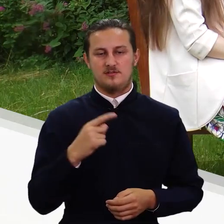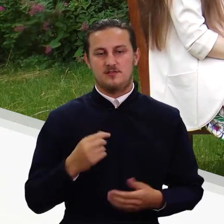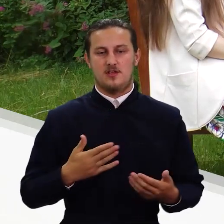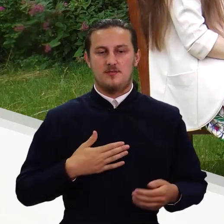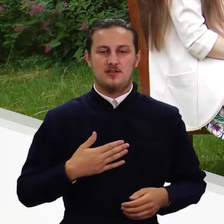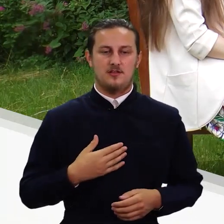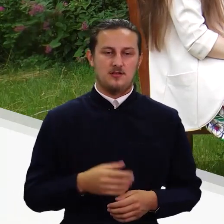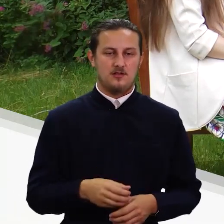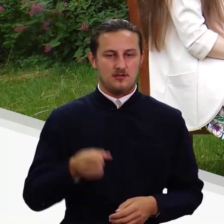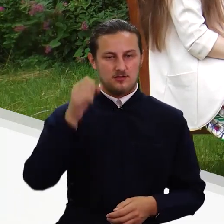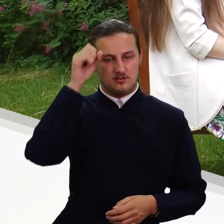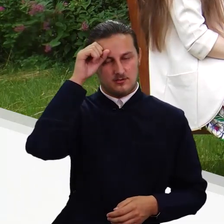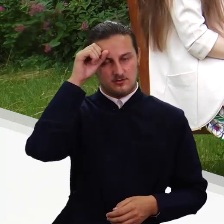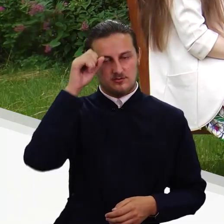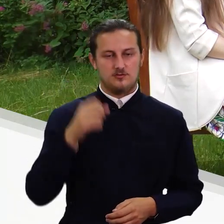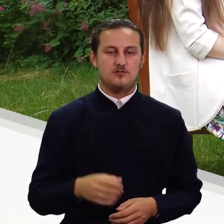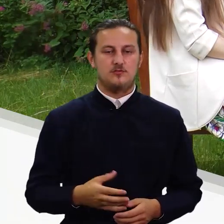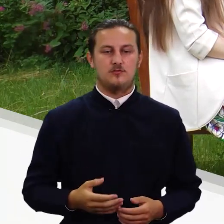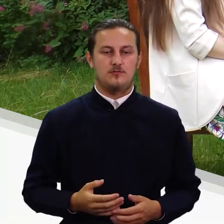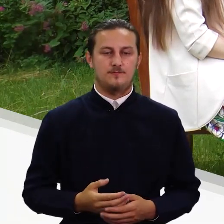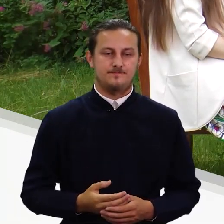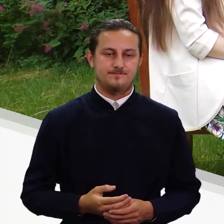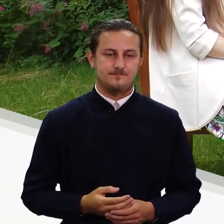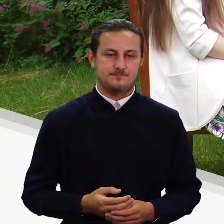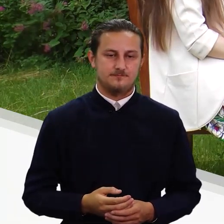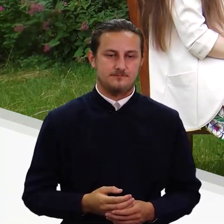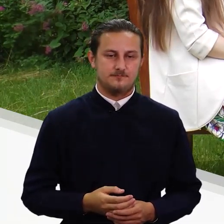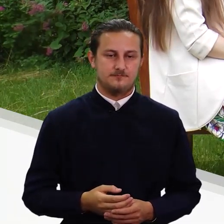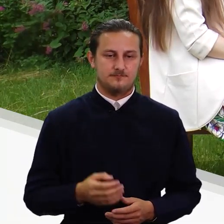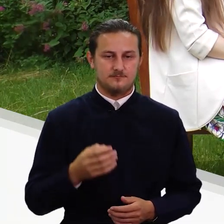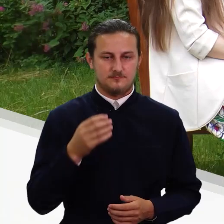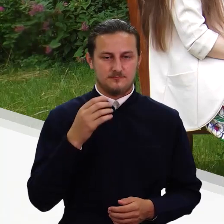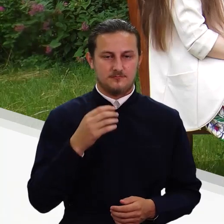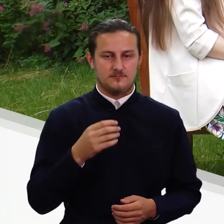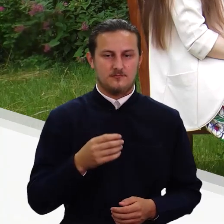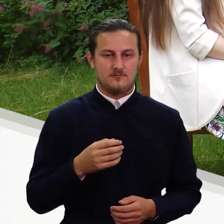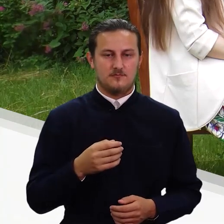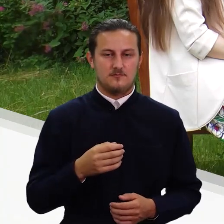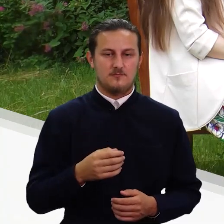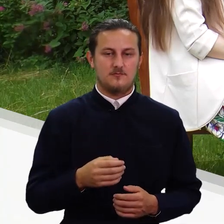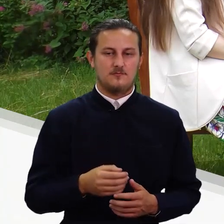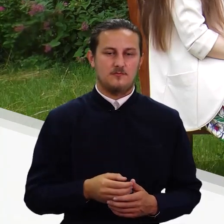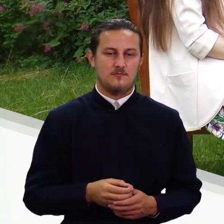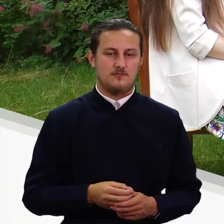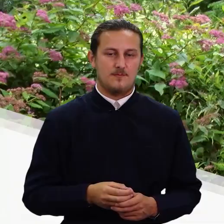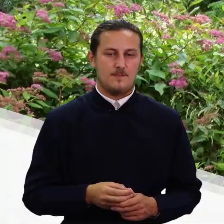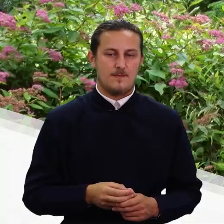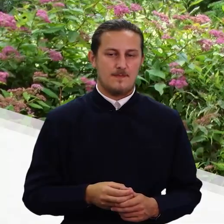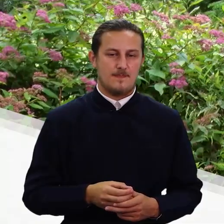багато. Так. Тобто в нас має бути як мінімум його ікона вдома. У нас має бути його життя, ми маємо знати його, як